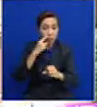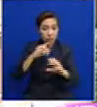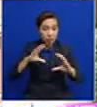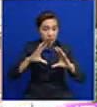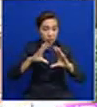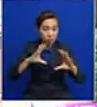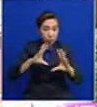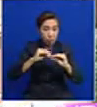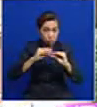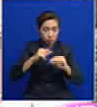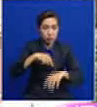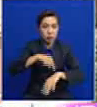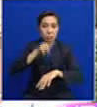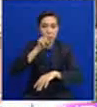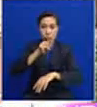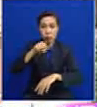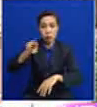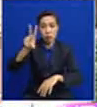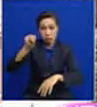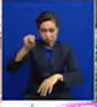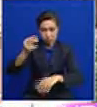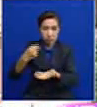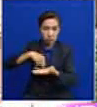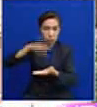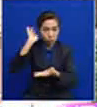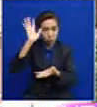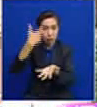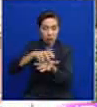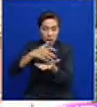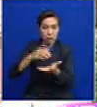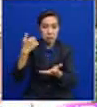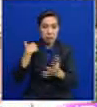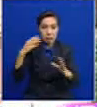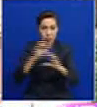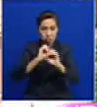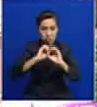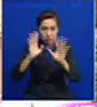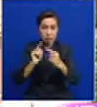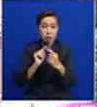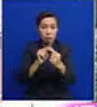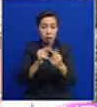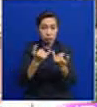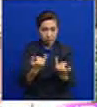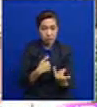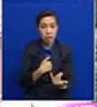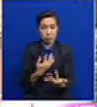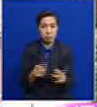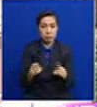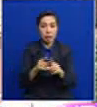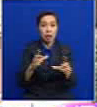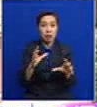าณ 13:30 น.ซึ่งก็จะมีผลความชัดเจนซึ่งรายงานต่อไปดิฉันจะรายงานผ